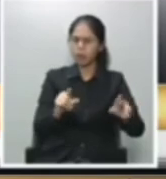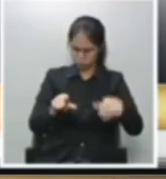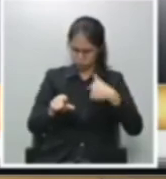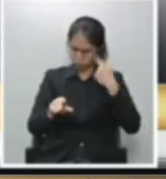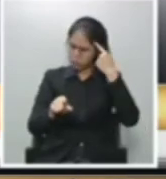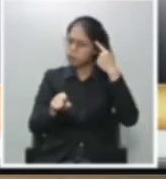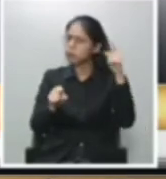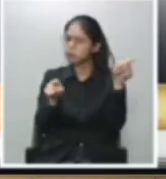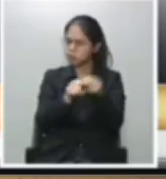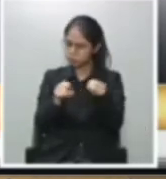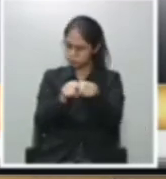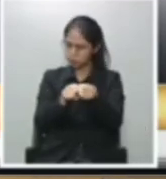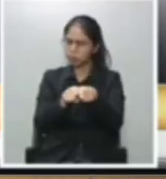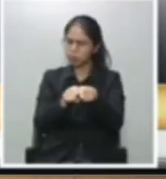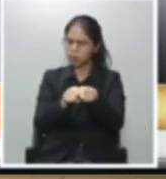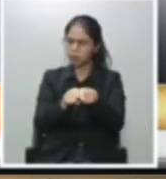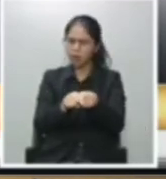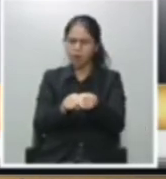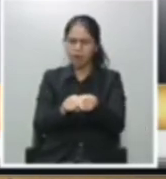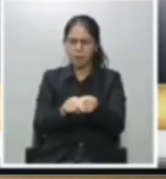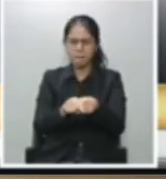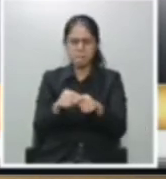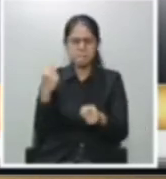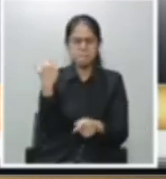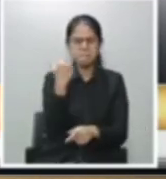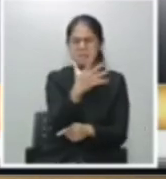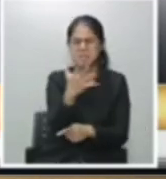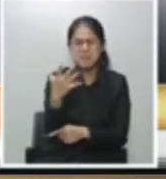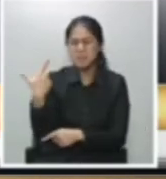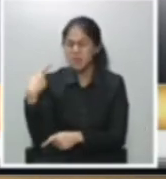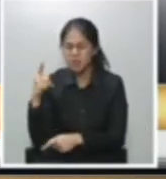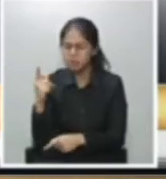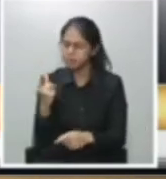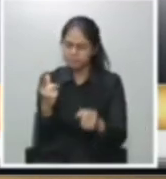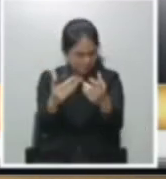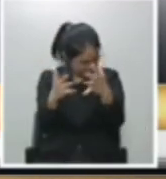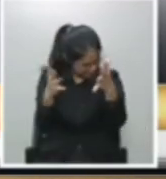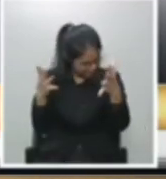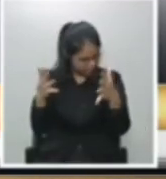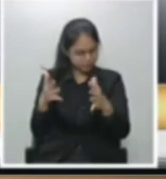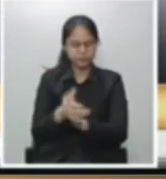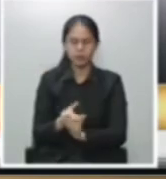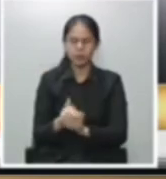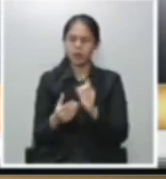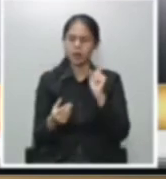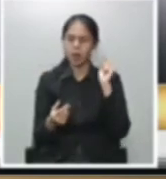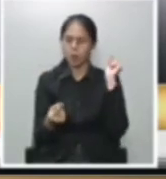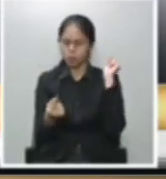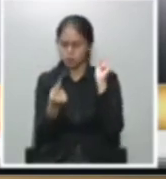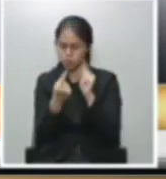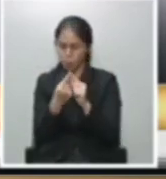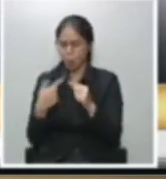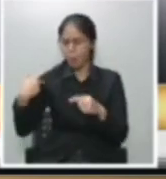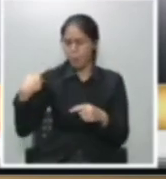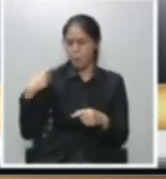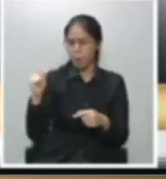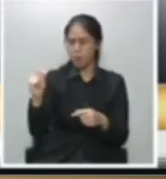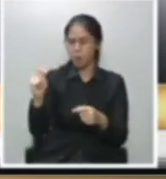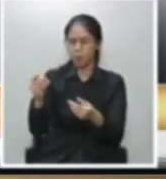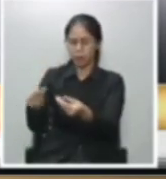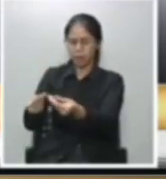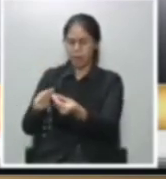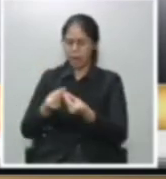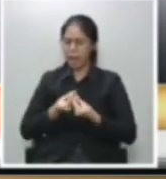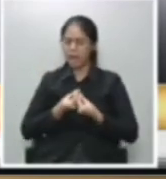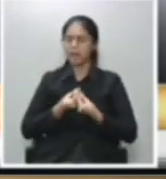ยอย่างยิ่งไม่มีอะไรที่ไม่มีประโยชน์ไม่มีอะไรที่จะเป็นประโยชน์สำหรับคนยอมจำน